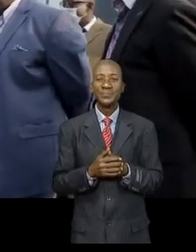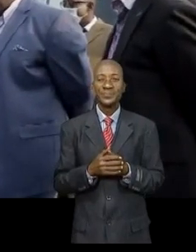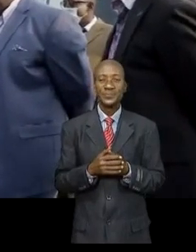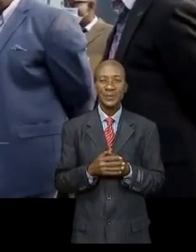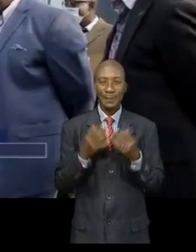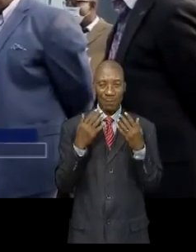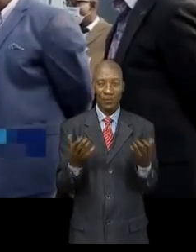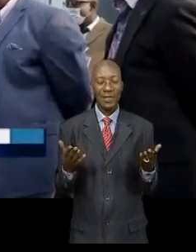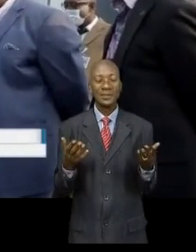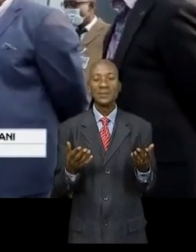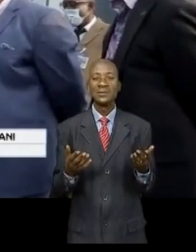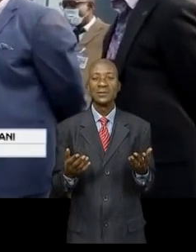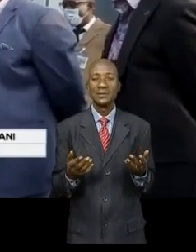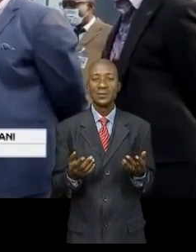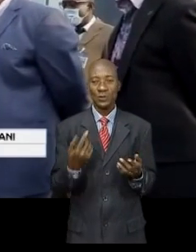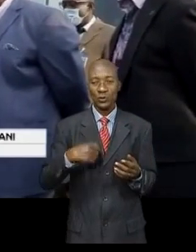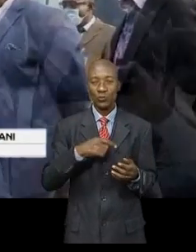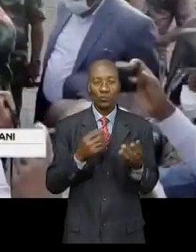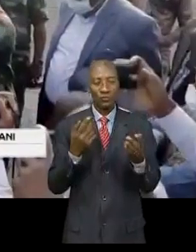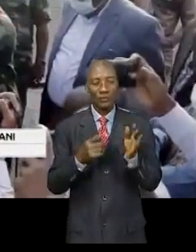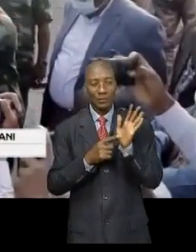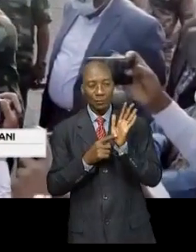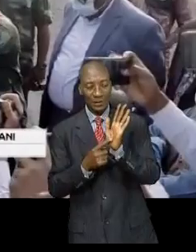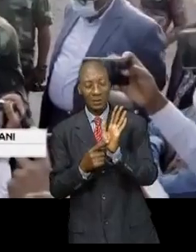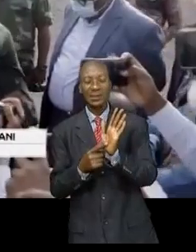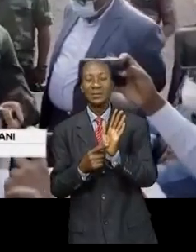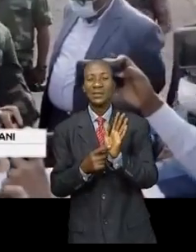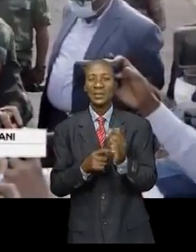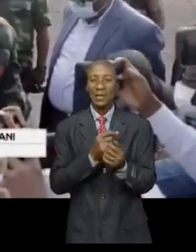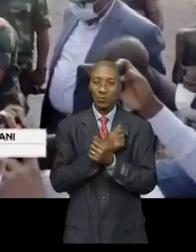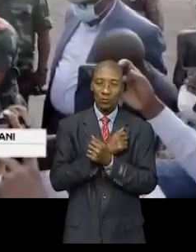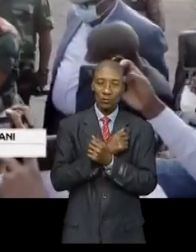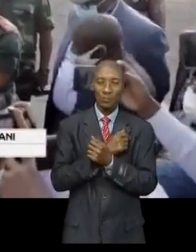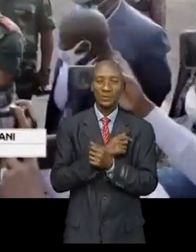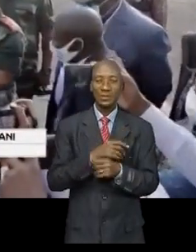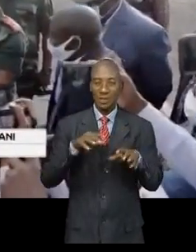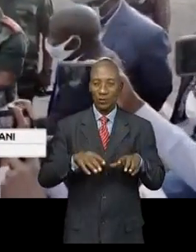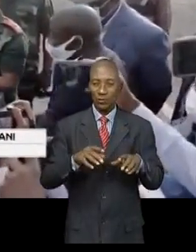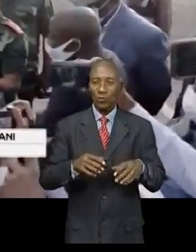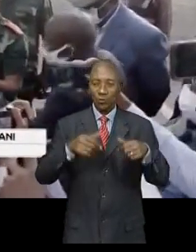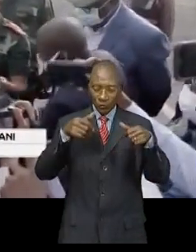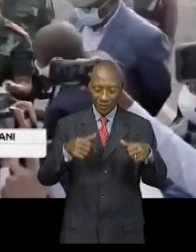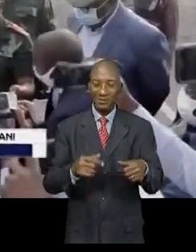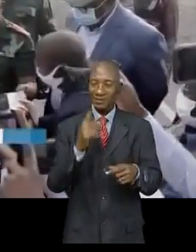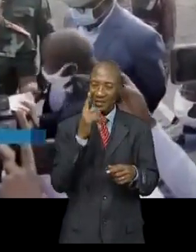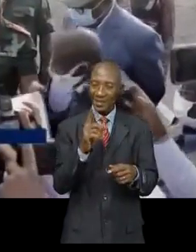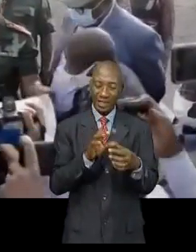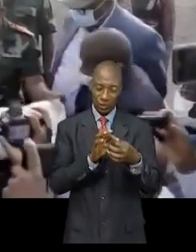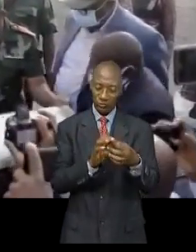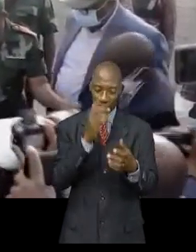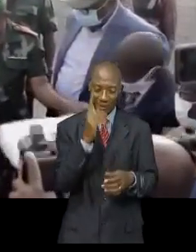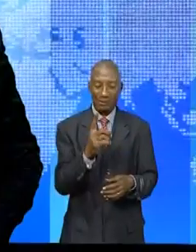venir remettre ça sur place. Le Congo est un, ceci n'est qu'un premier geste de solidarité des Kinois.